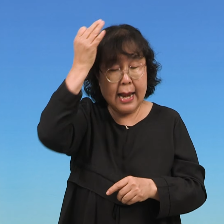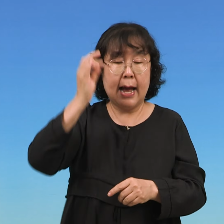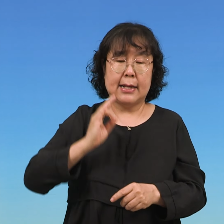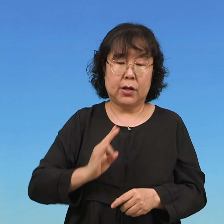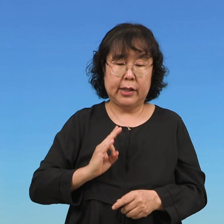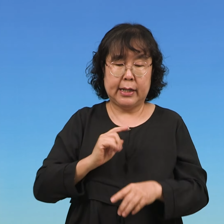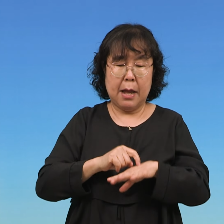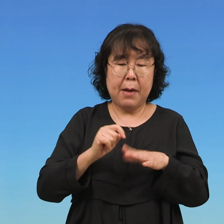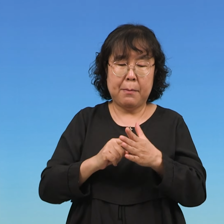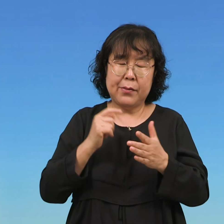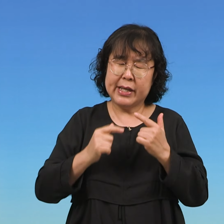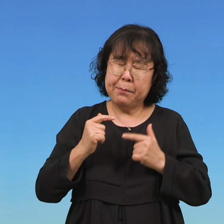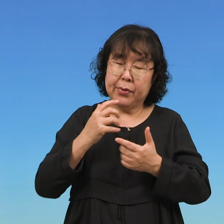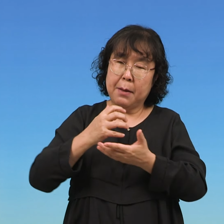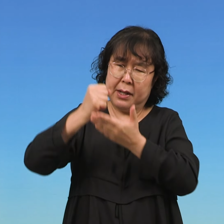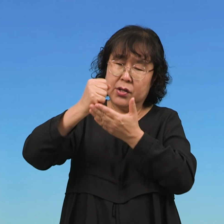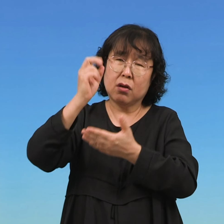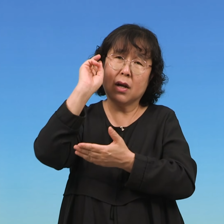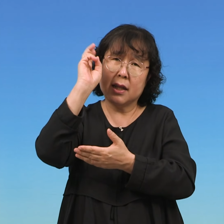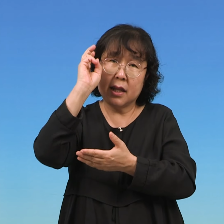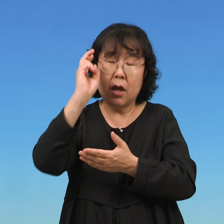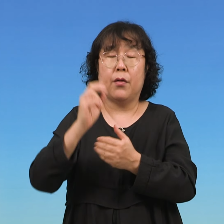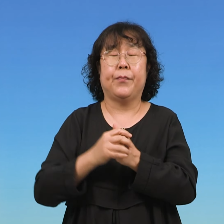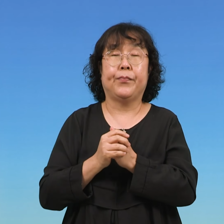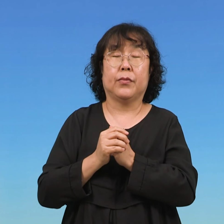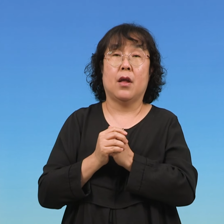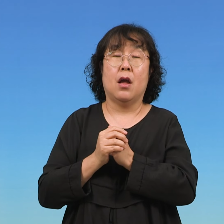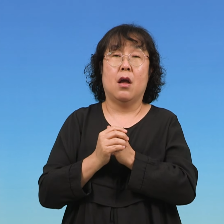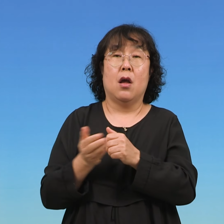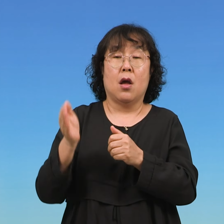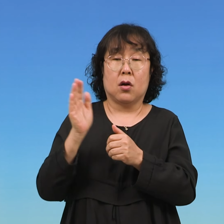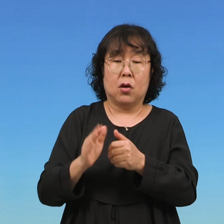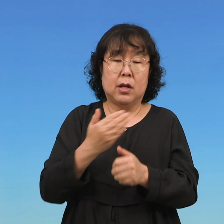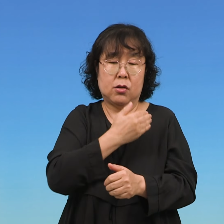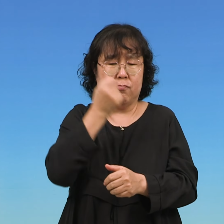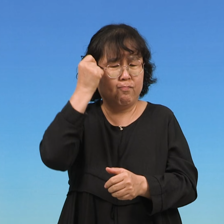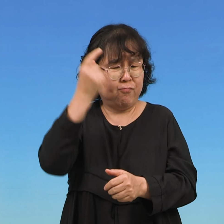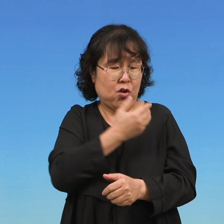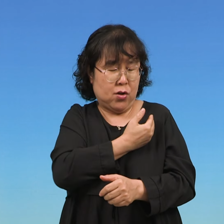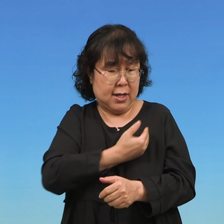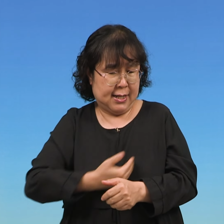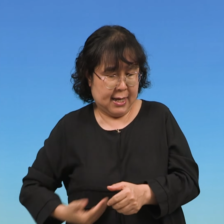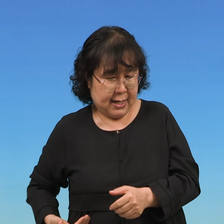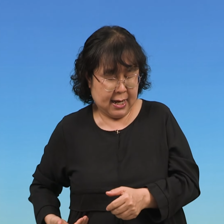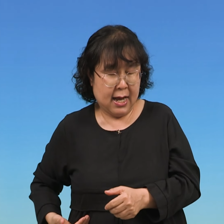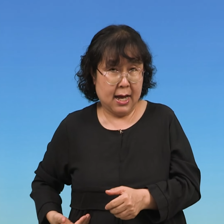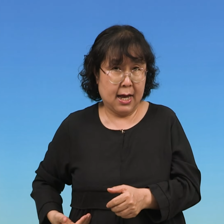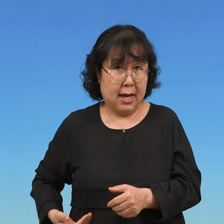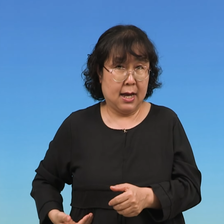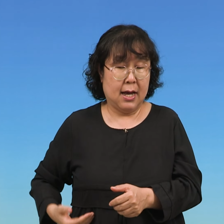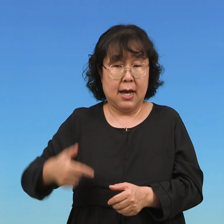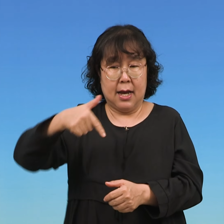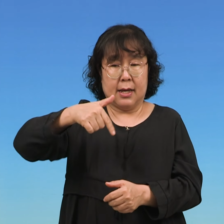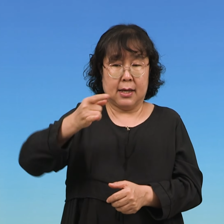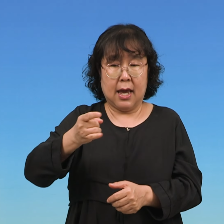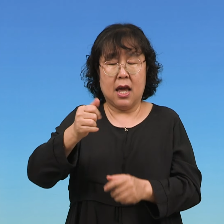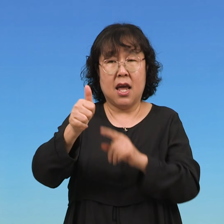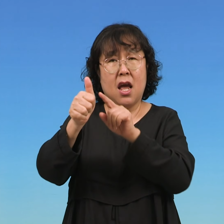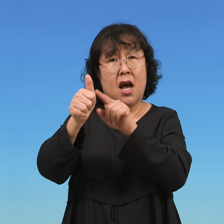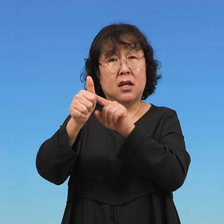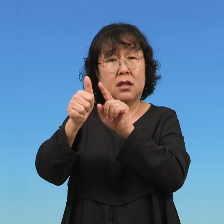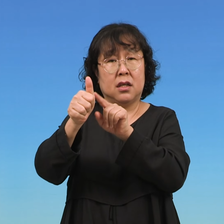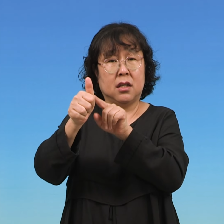받으셨을 것 같아요 근데 그 제자와 같은 역할이었다는